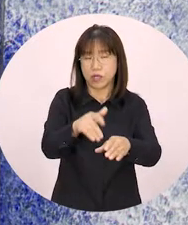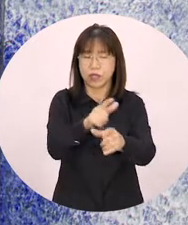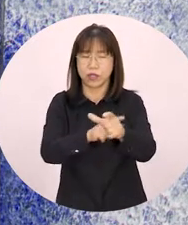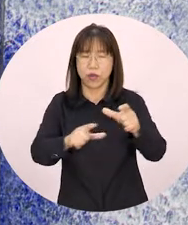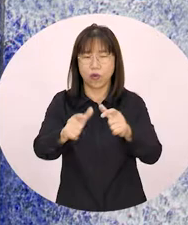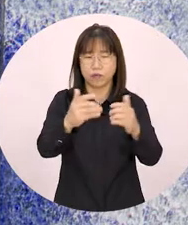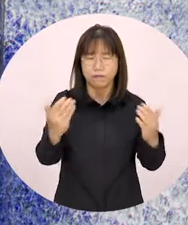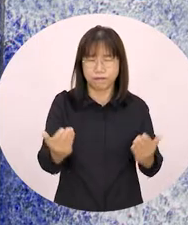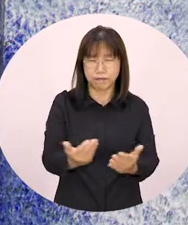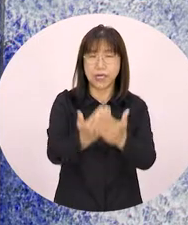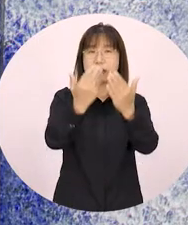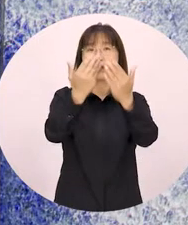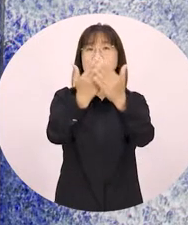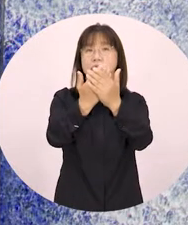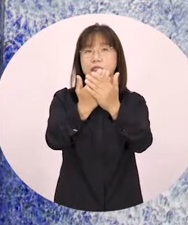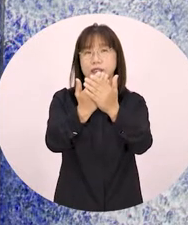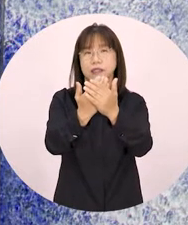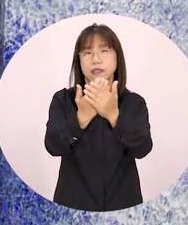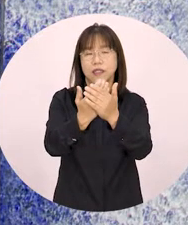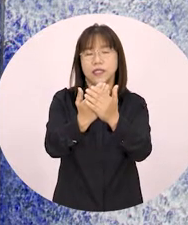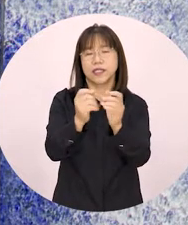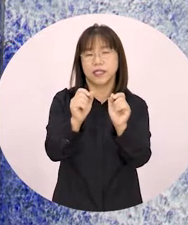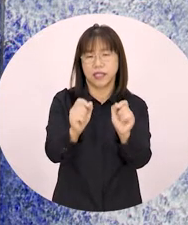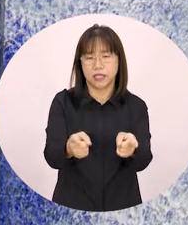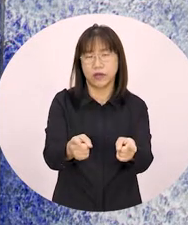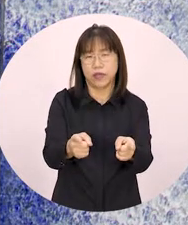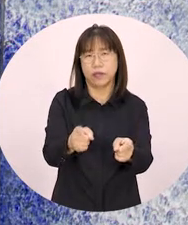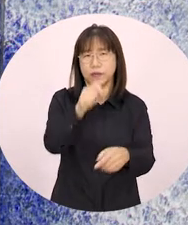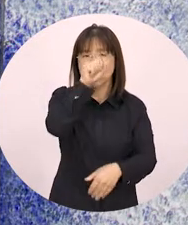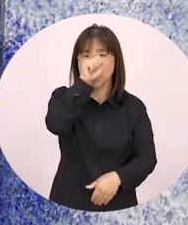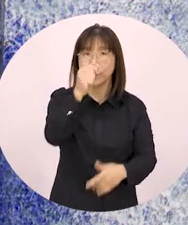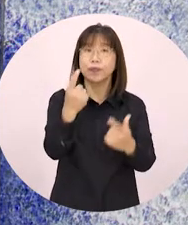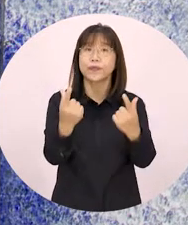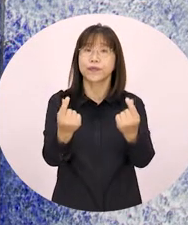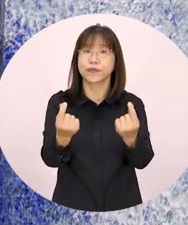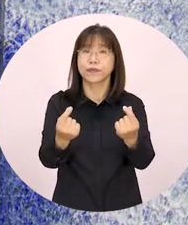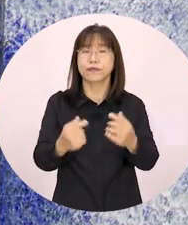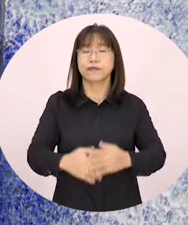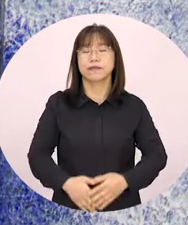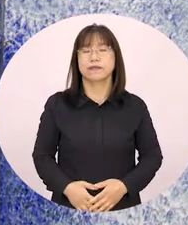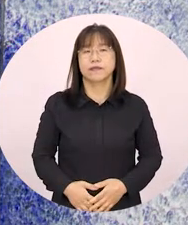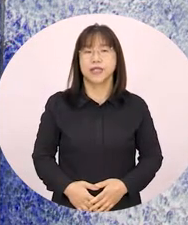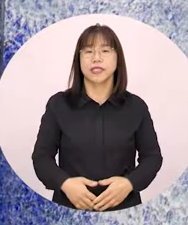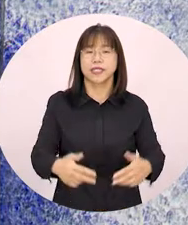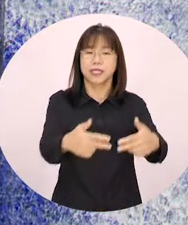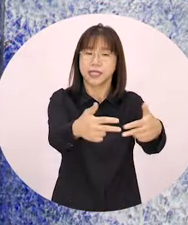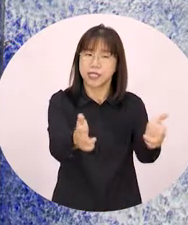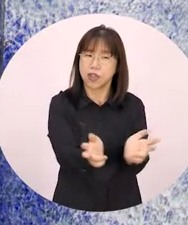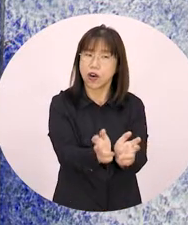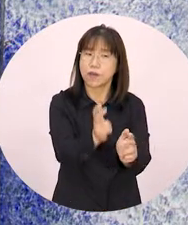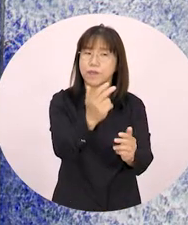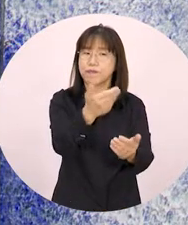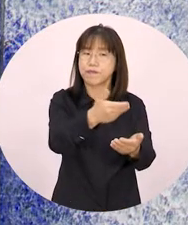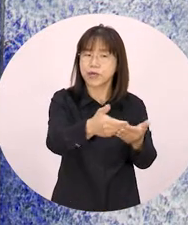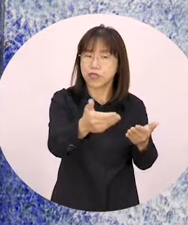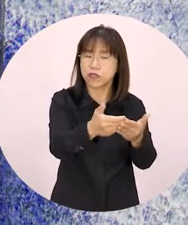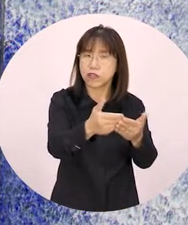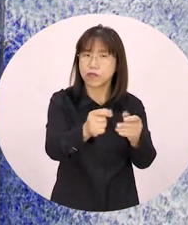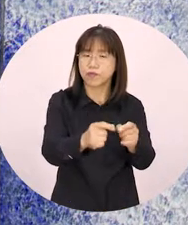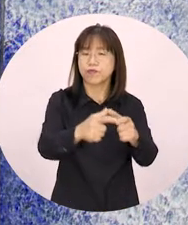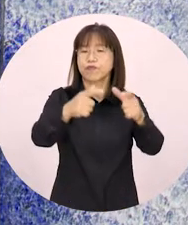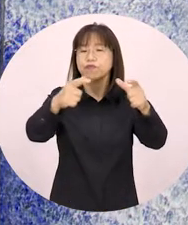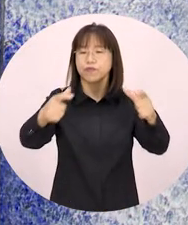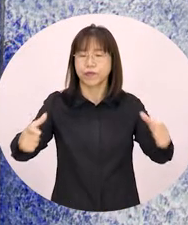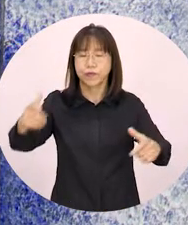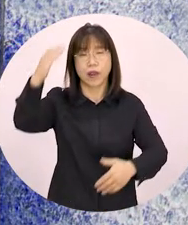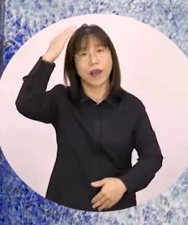더 도약할 수 있게 하는 계기가 되었으면 좋겠습니다. 지역